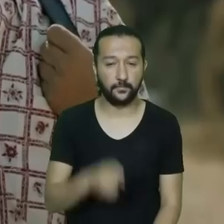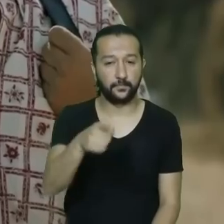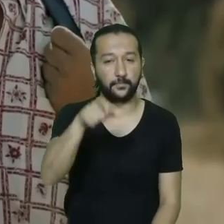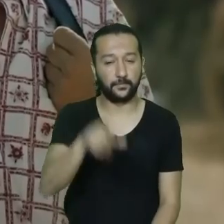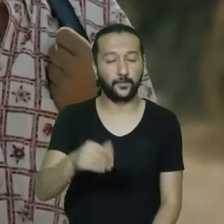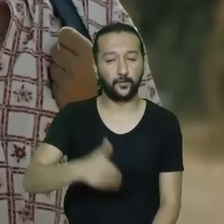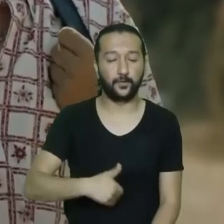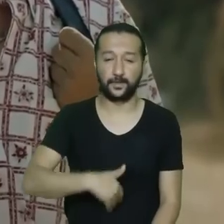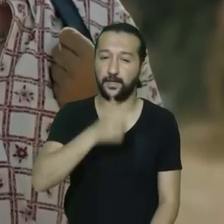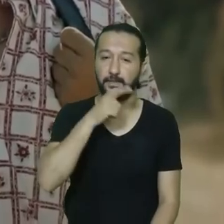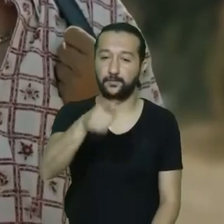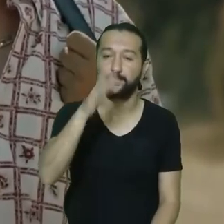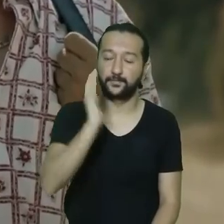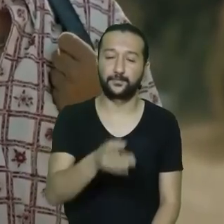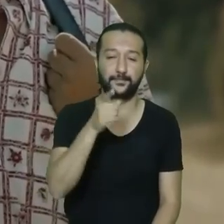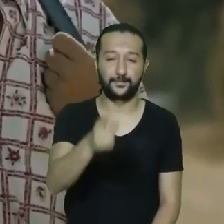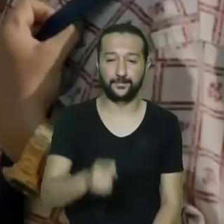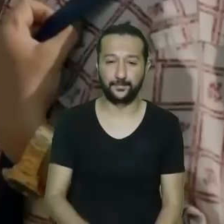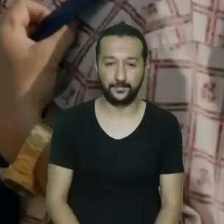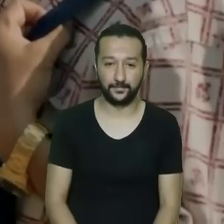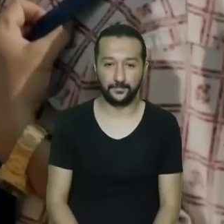Ulan çok komik adamsın lan sen.